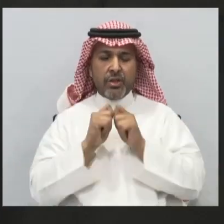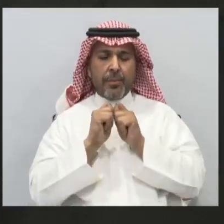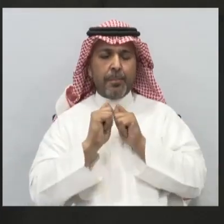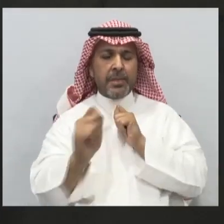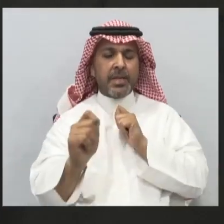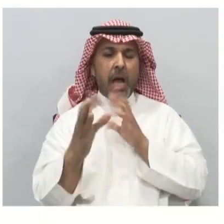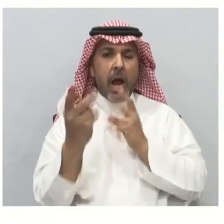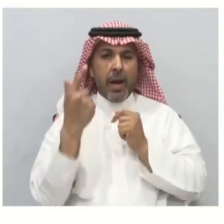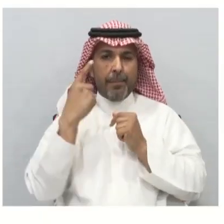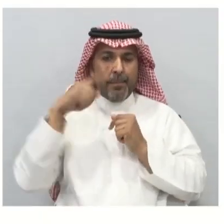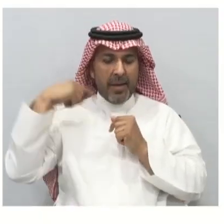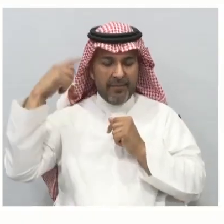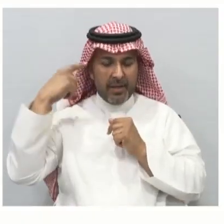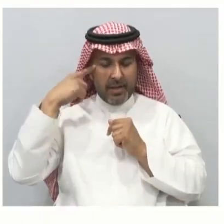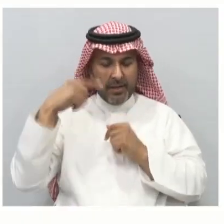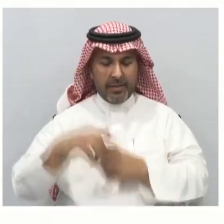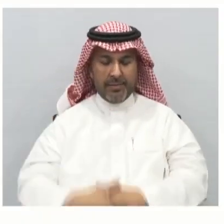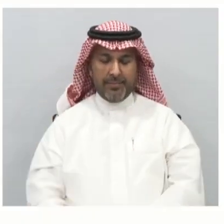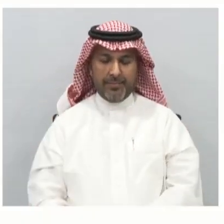اضع التوقيت ونبدا